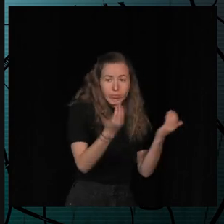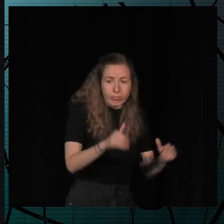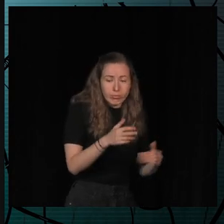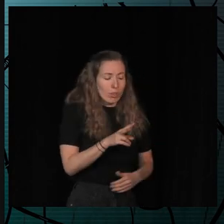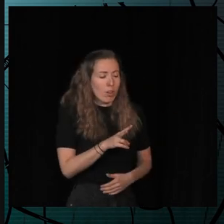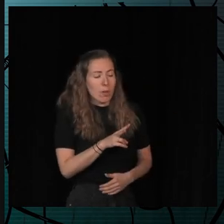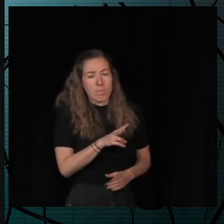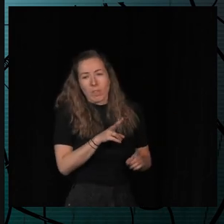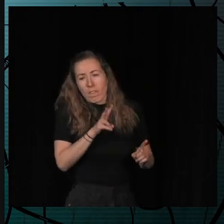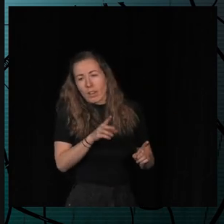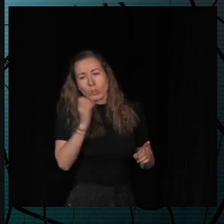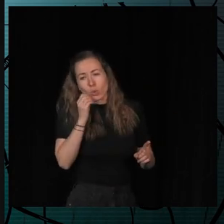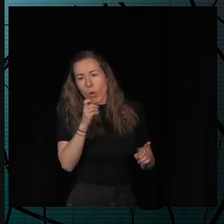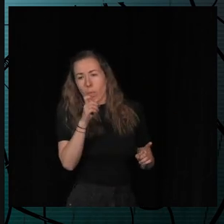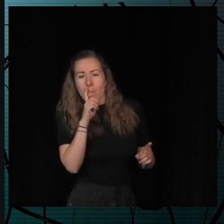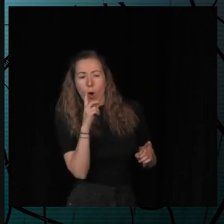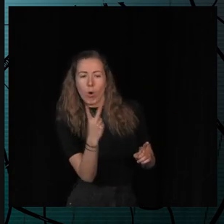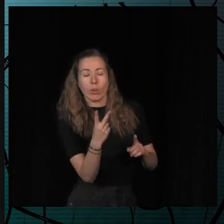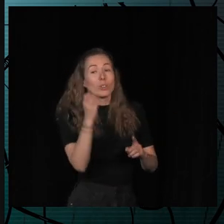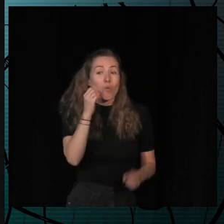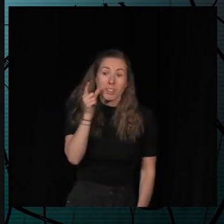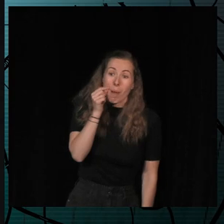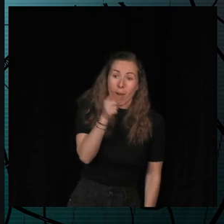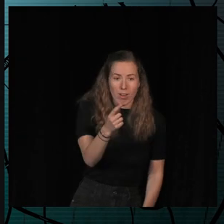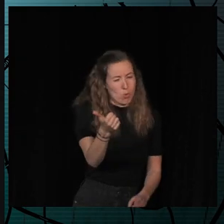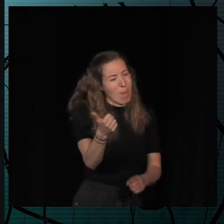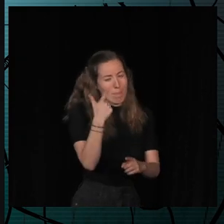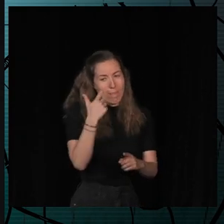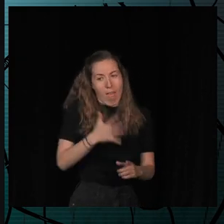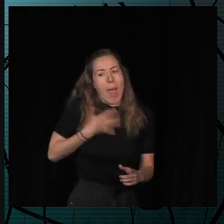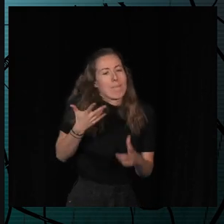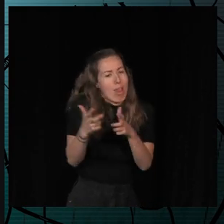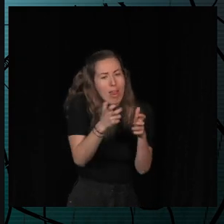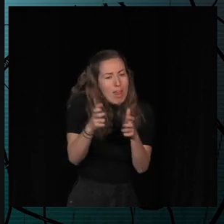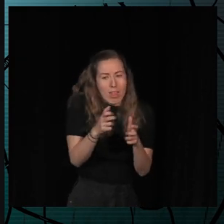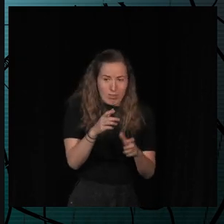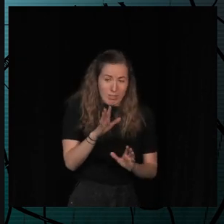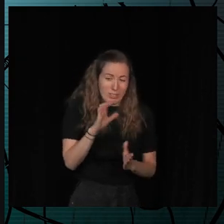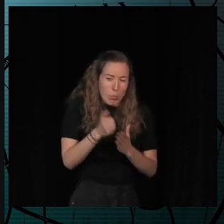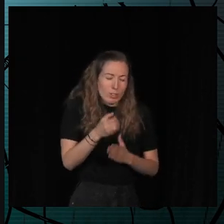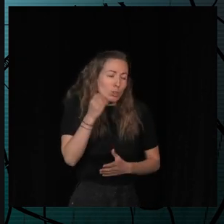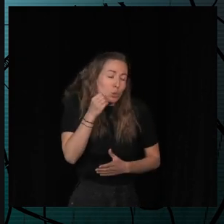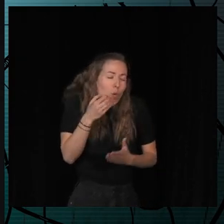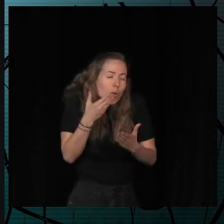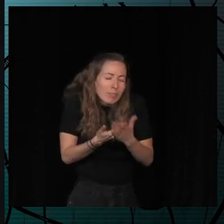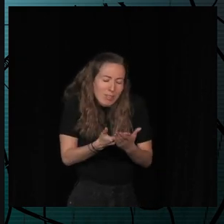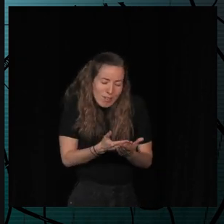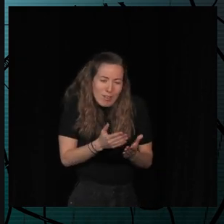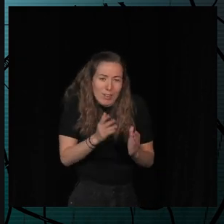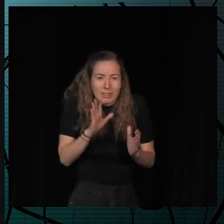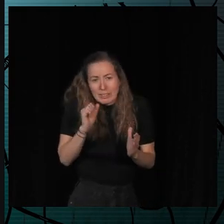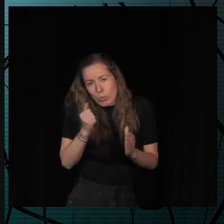souvent on retrouve un des parents d'ailleurs souvent le père qui est lui-même un gros gamer donc c'est vrai que il y a quand même cette idée que